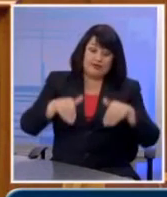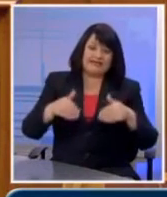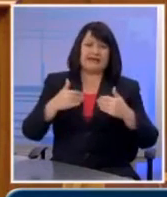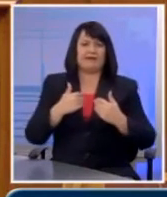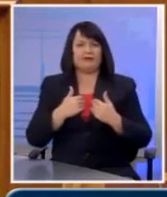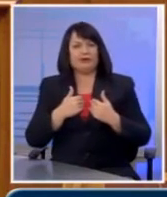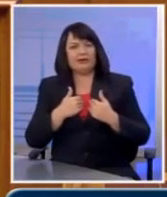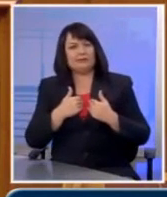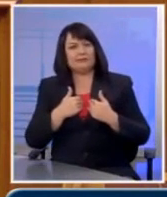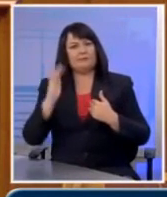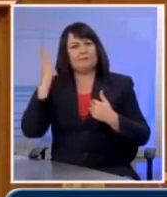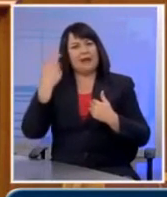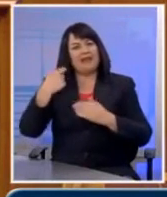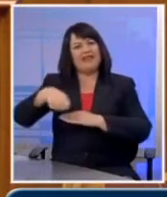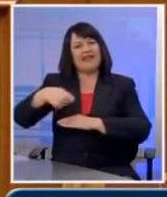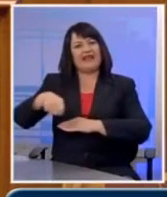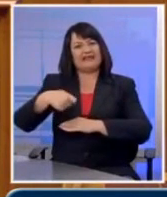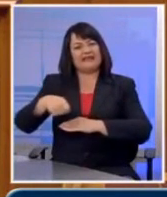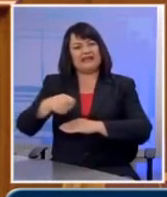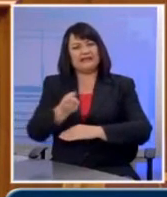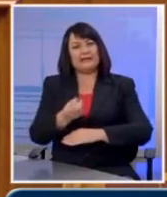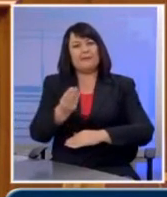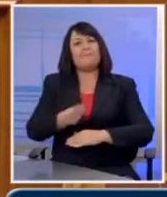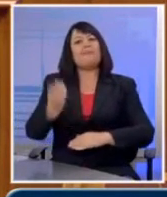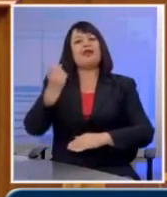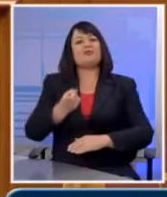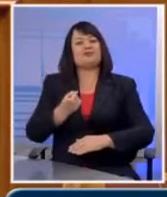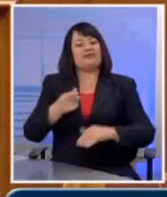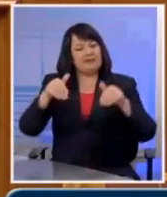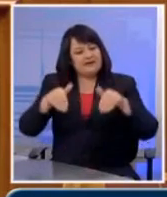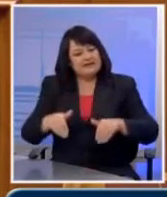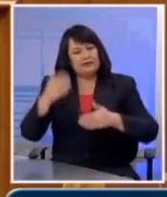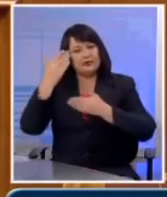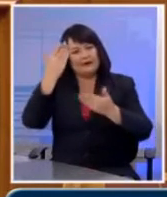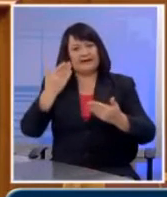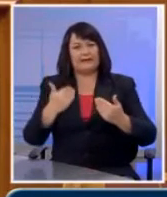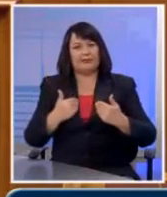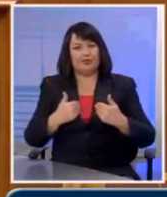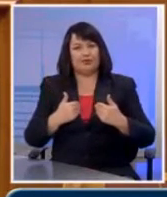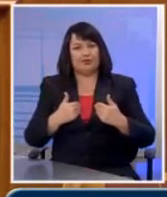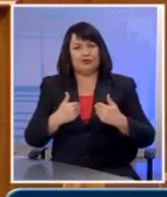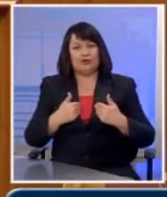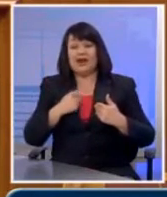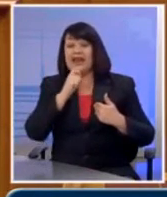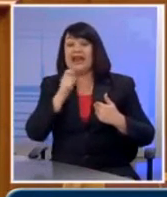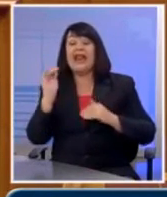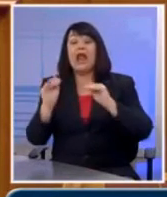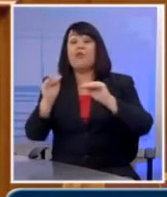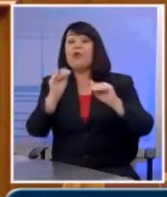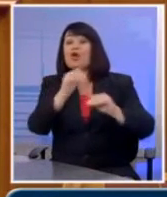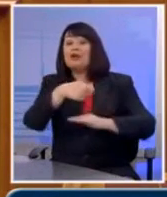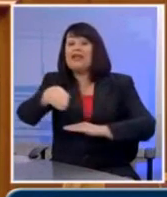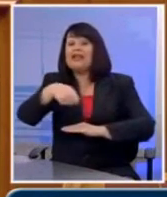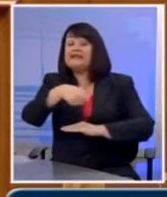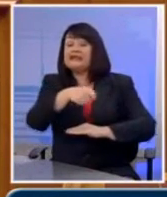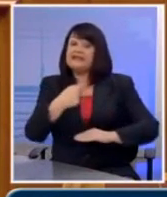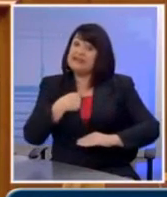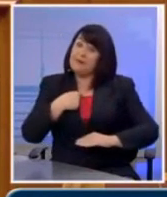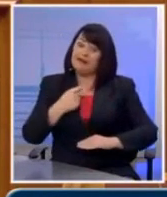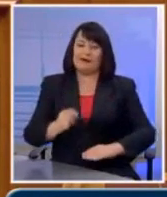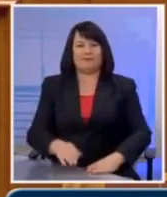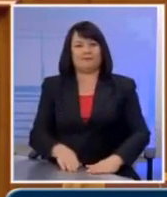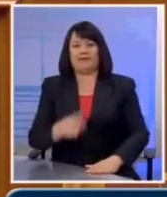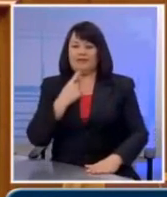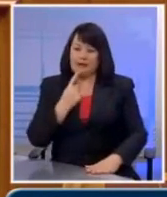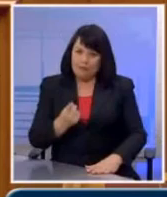στη συντριπτική πλειοψηφία τους. Και αν θέλετε κάντε ένα γκάλωπ να ρωτήσετε. Απλώς θα καταθέσω